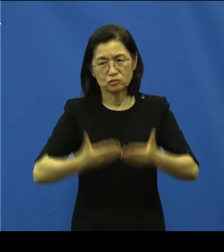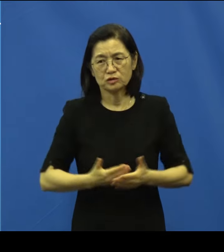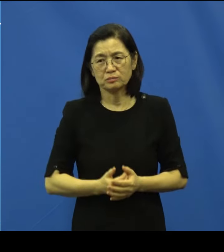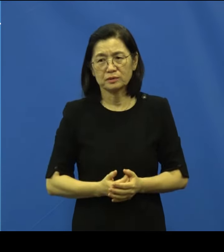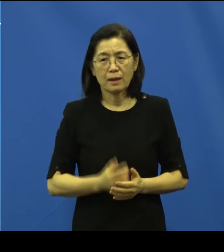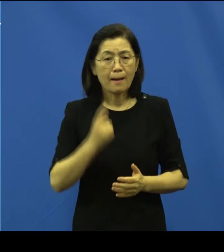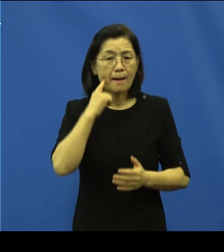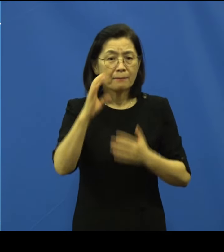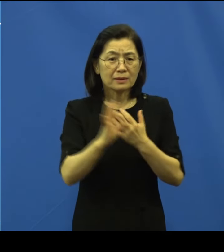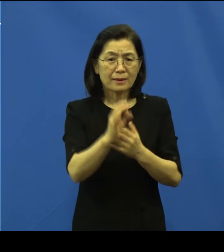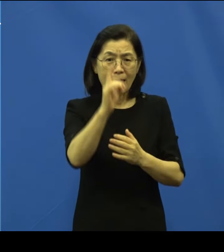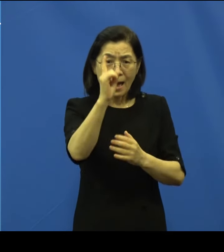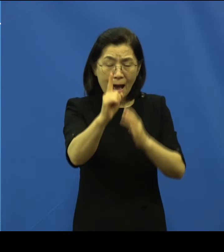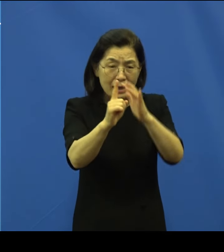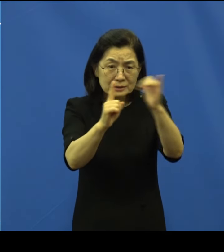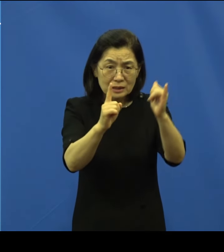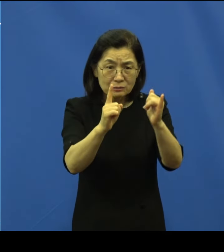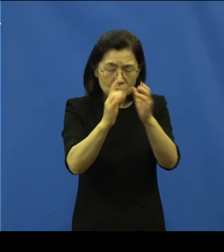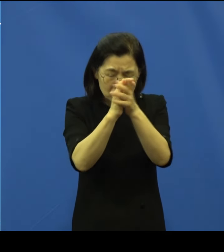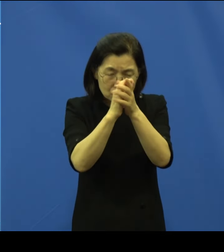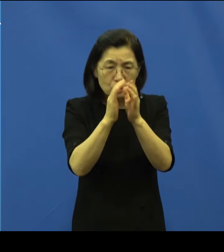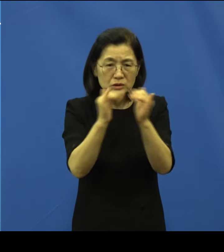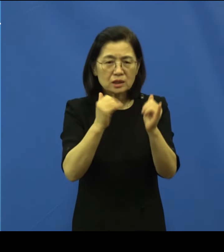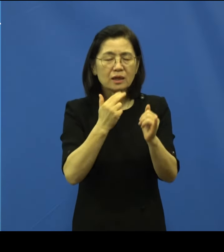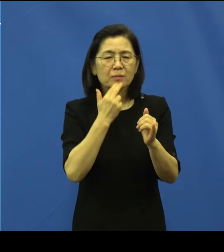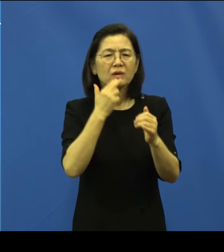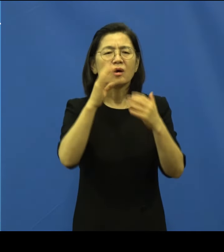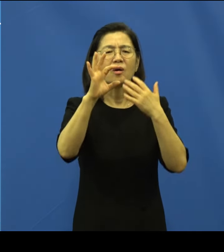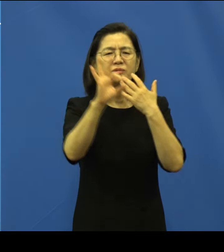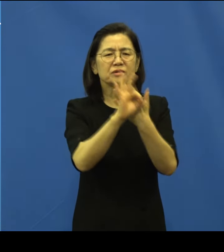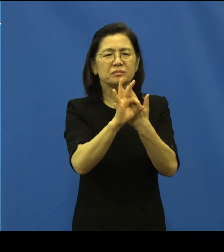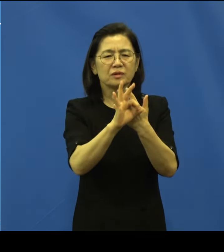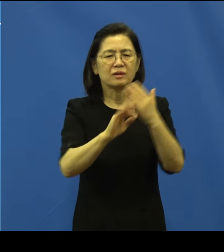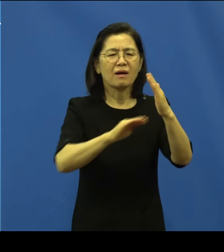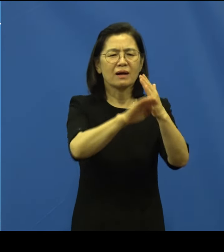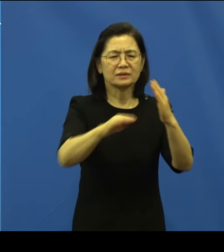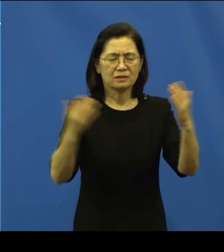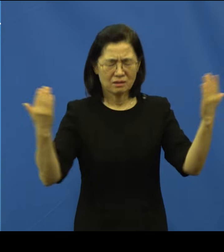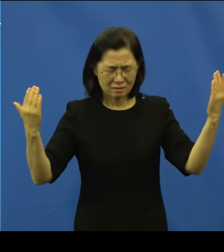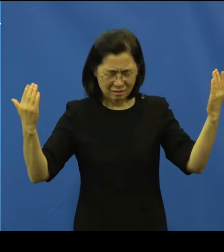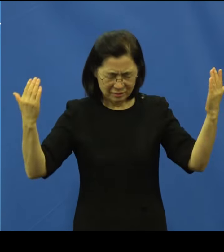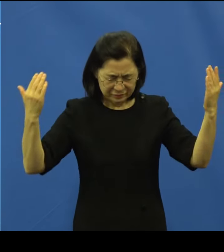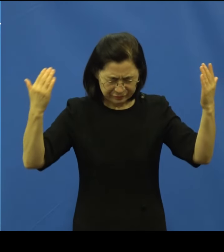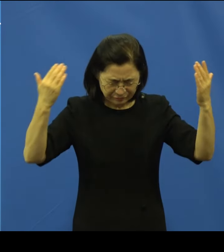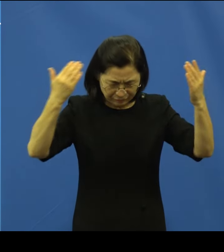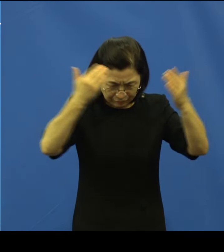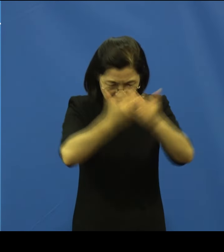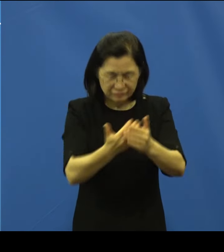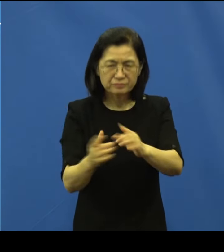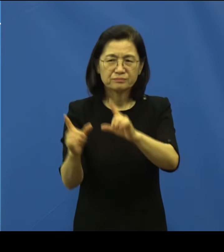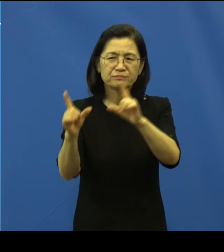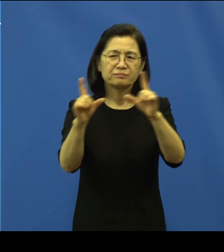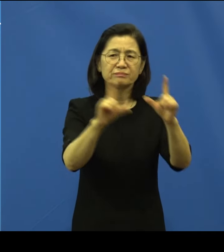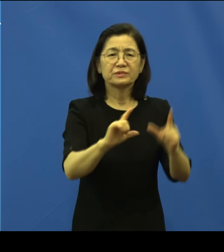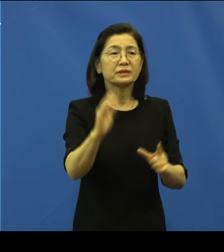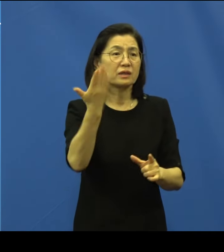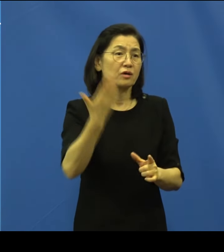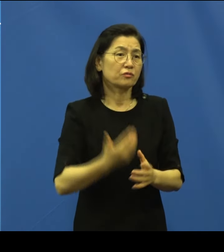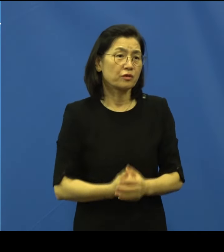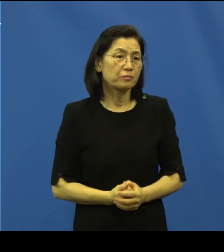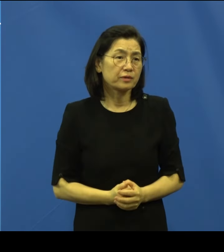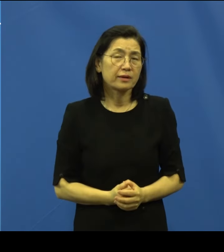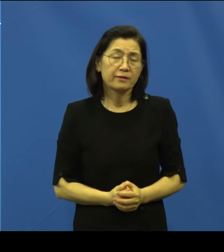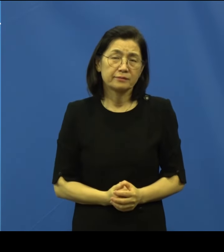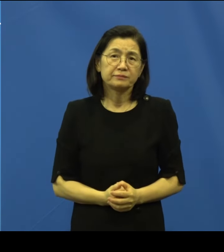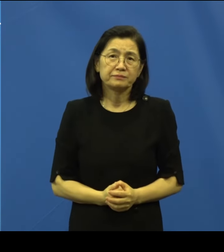거예요. 하나님이 위기를 알려주시거든요. 이 위기야 경고음을 빵 올려주면 그거 알려주시면